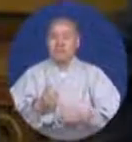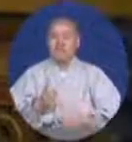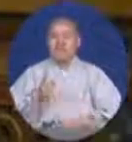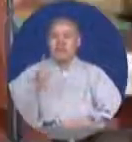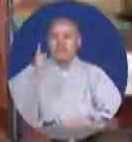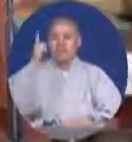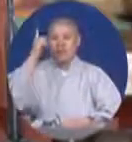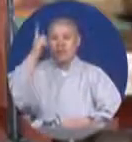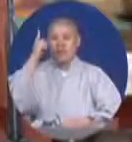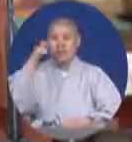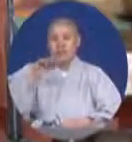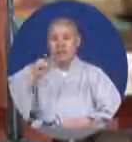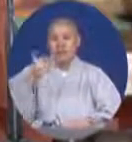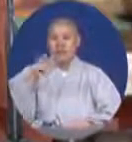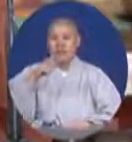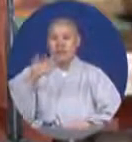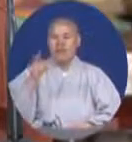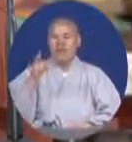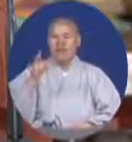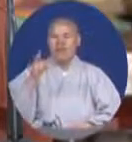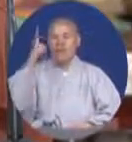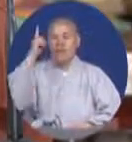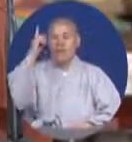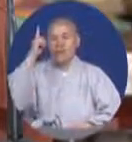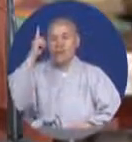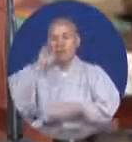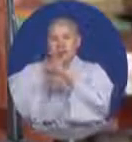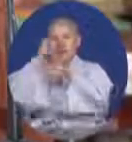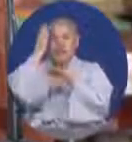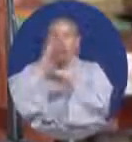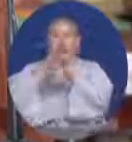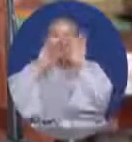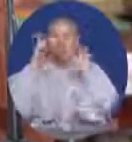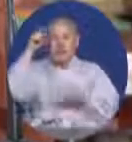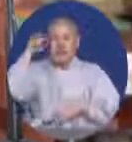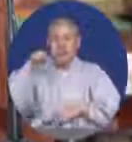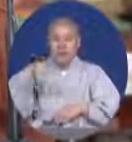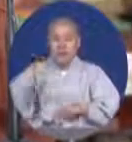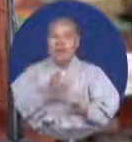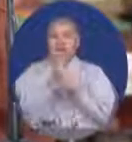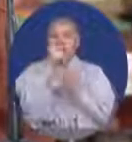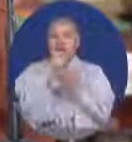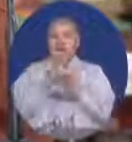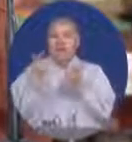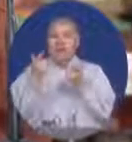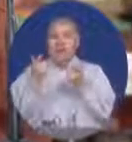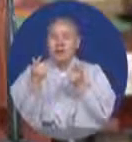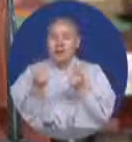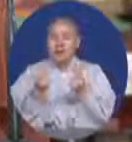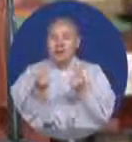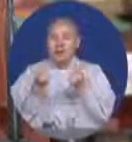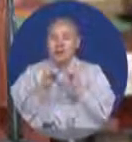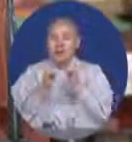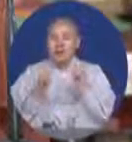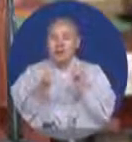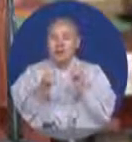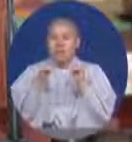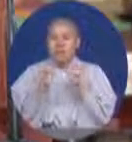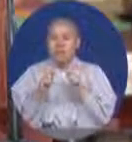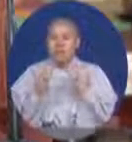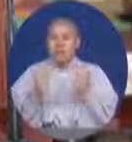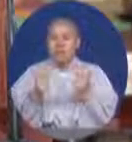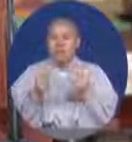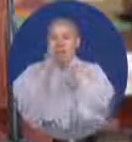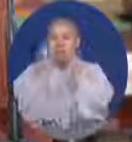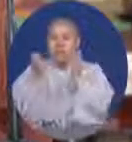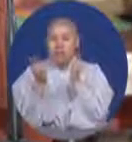천상천하에 무여불이요 하늘 위에나 하늘 밑에 부처님 같은 분 계시지 않고